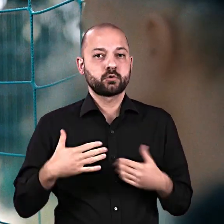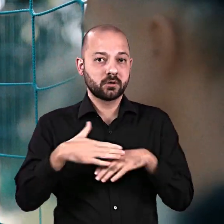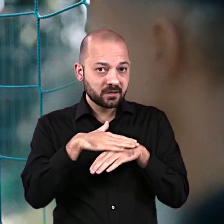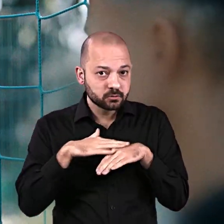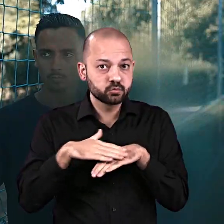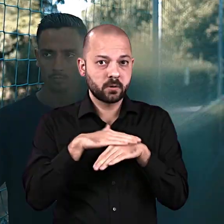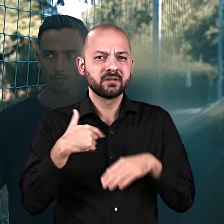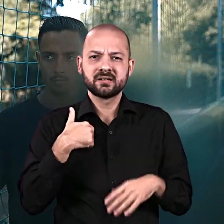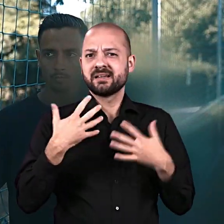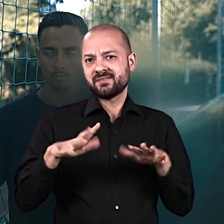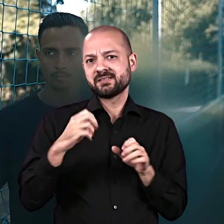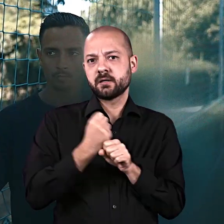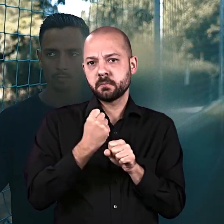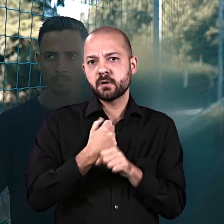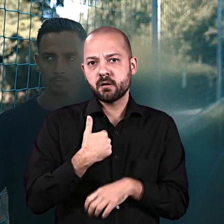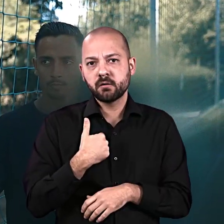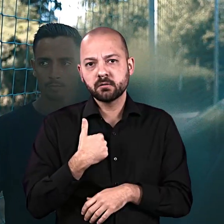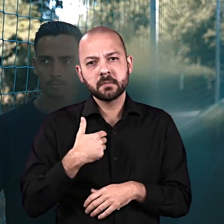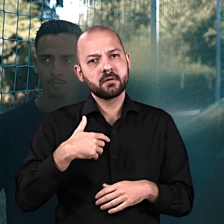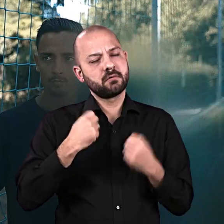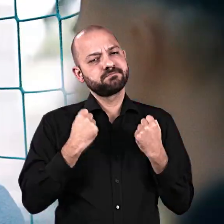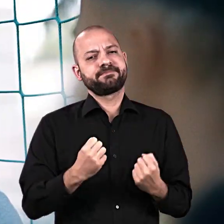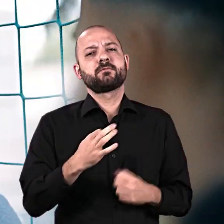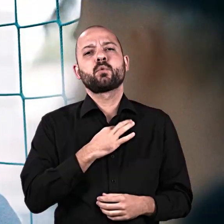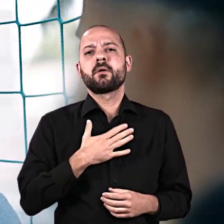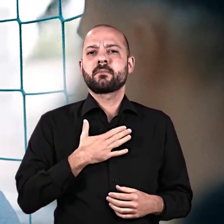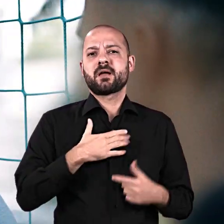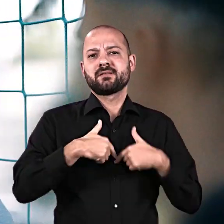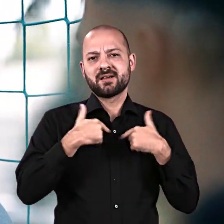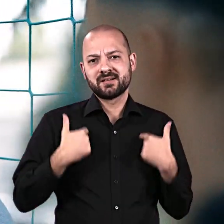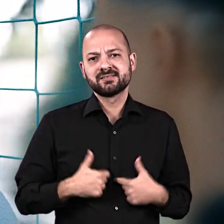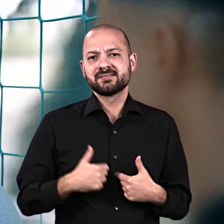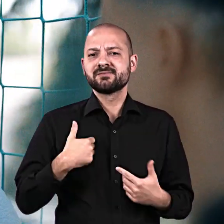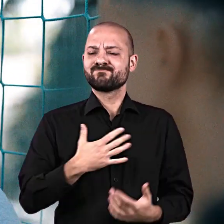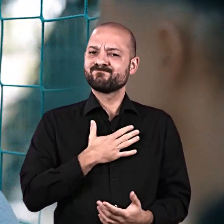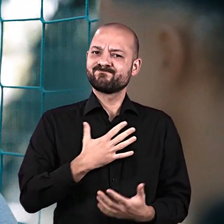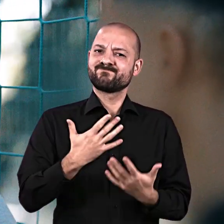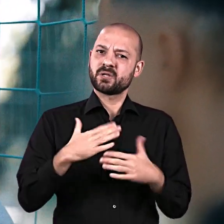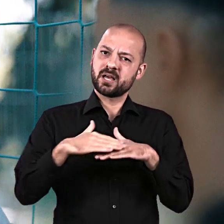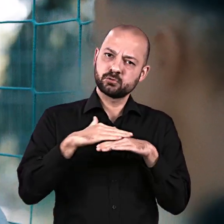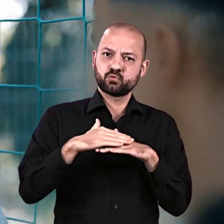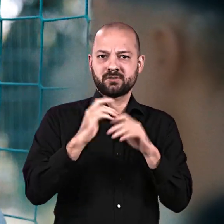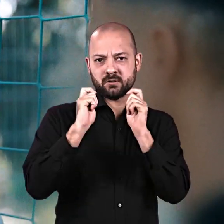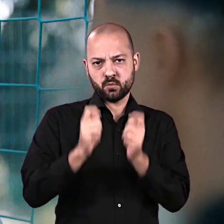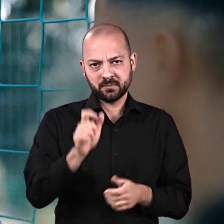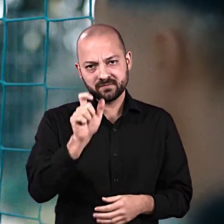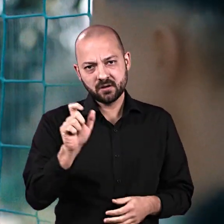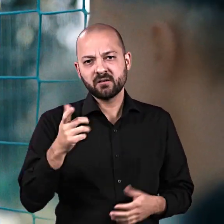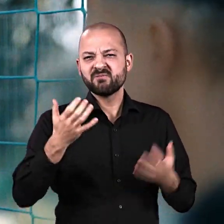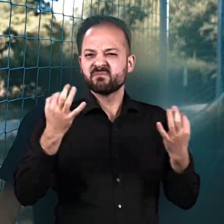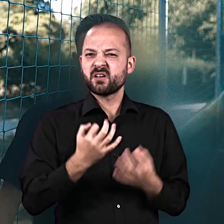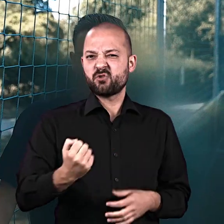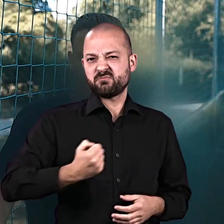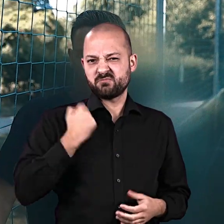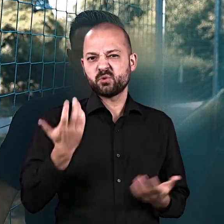in meinem Fall persönlich entschuldigt, ne, was ich auch gemacht habe, es war einfach nur für mein Herz, dass ich mich selber bei den Opfern noch mal entschuldigen